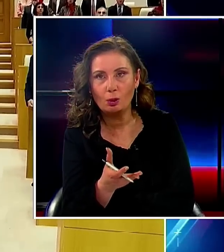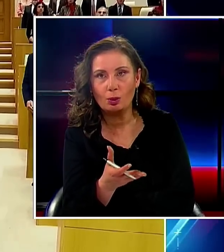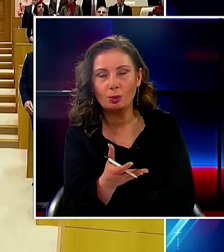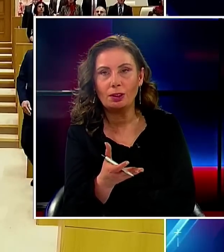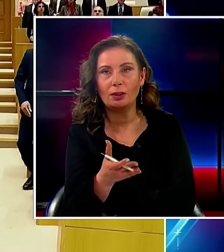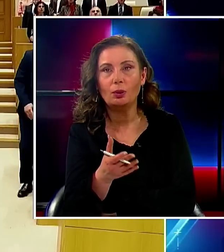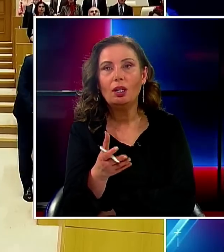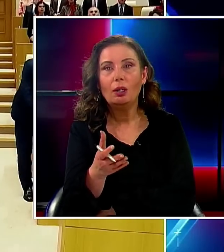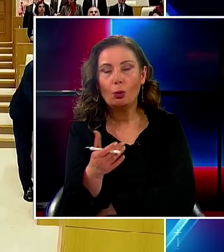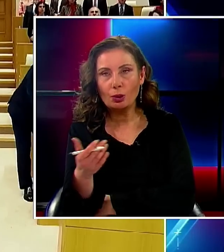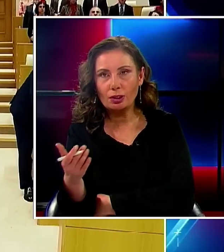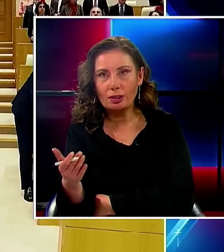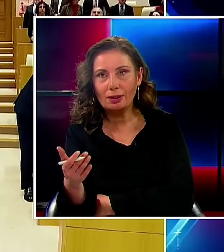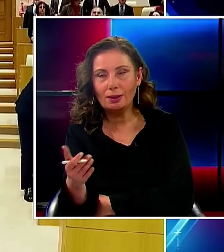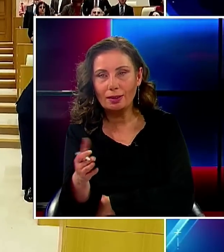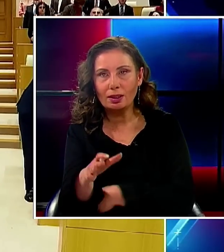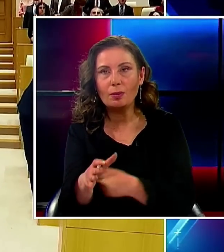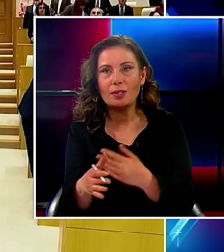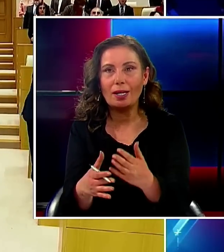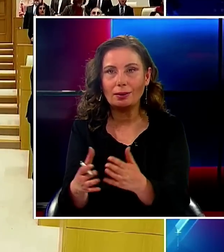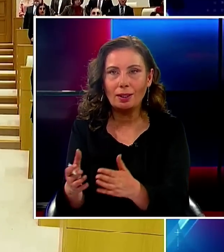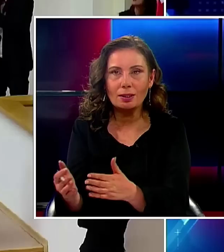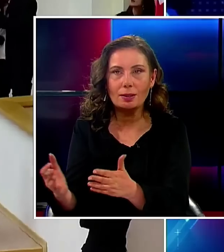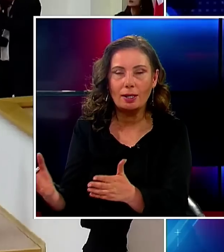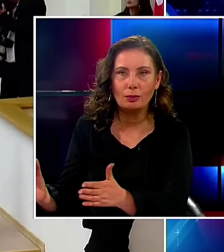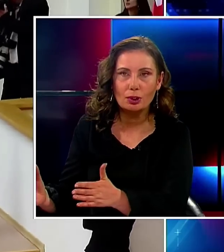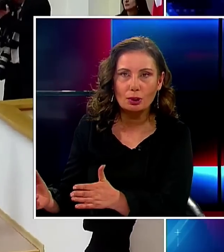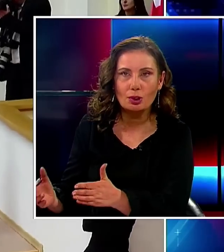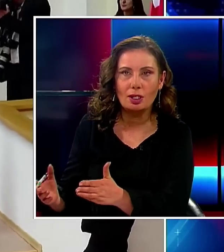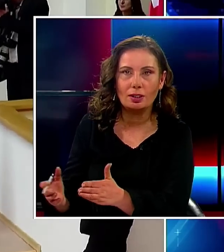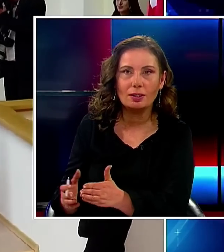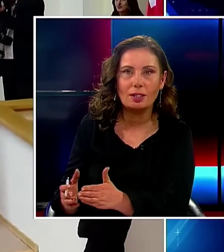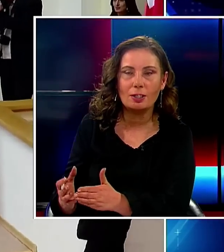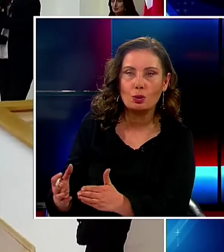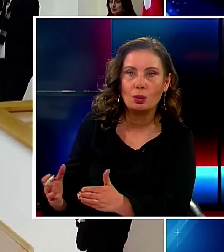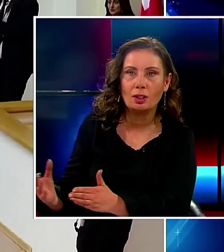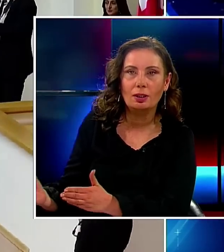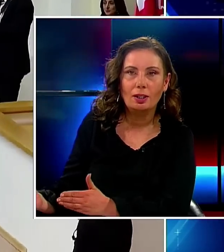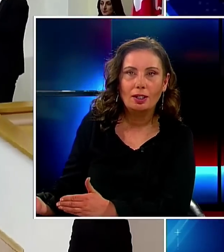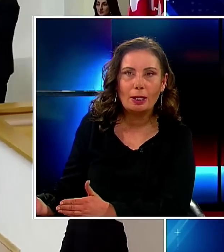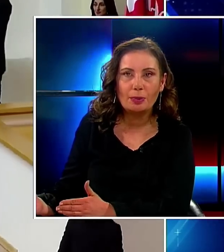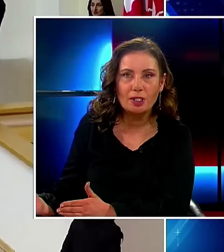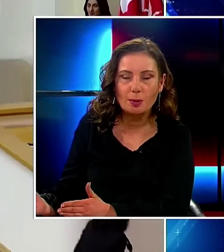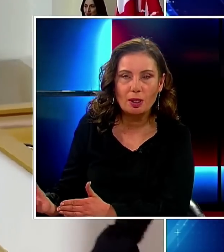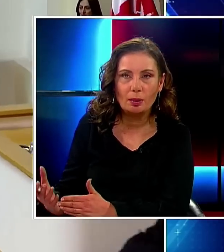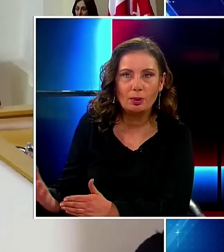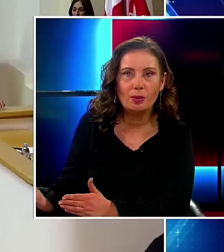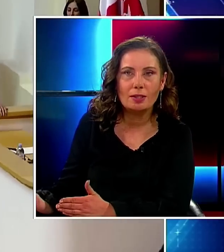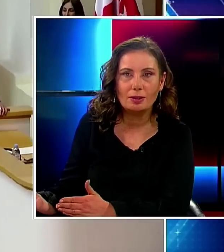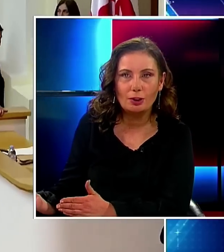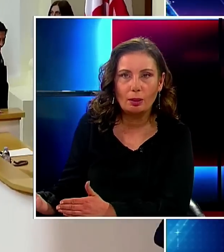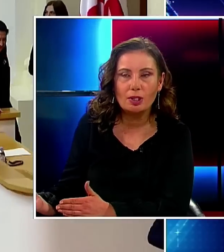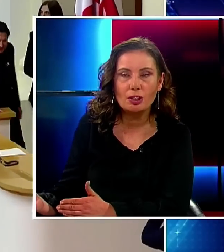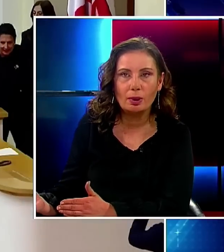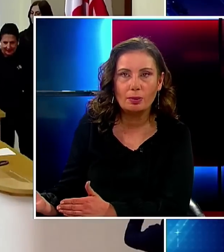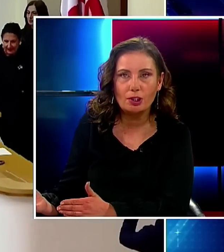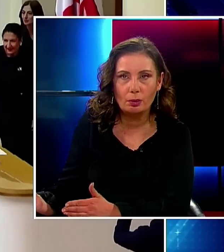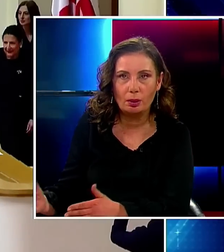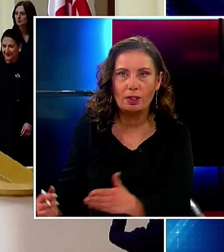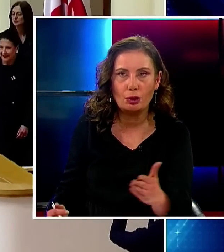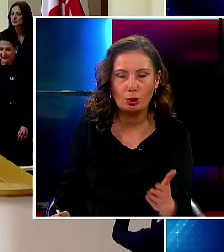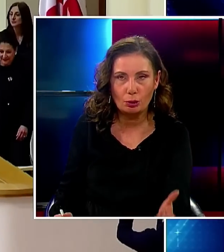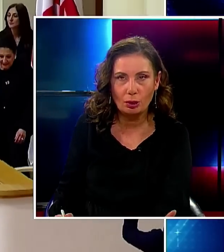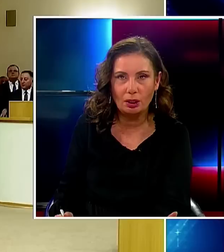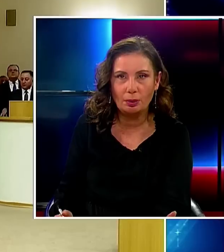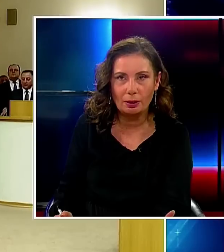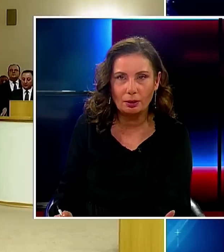თქვენ ახლა საუბრობდით. ანუ ოპოზიციის დიდი ნაწილი მზად არის დაივიწყოს რაღაცა წარსული დაპირისპირებები. მე ასეთ შთაბეჭდილებამ